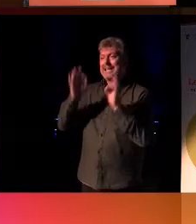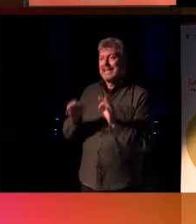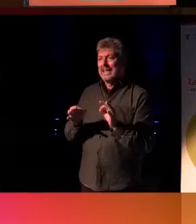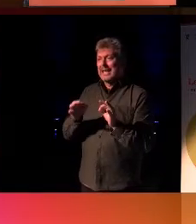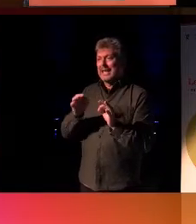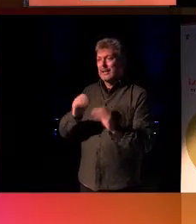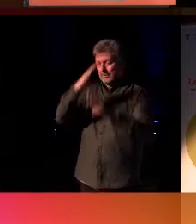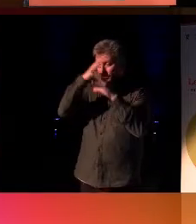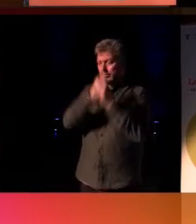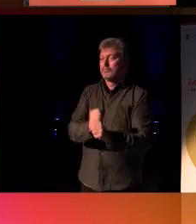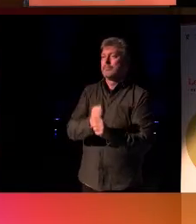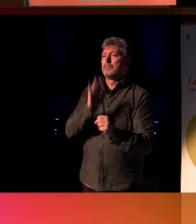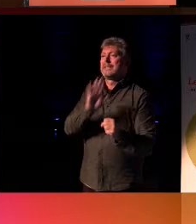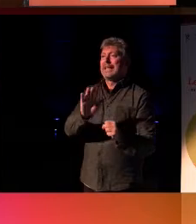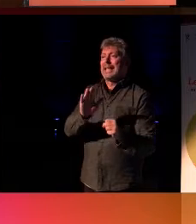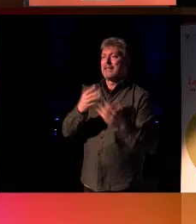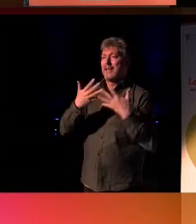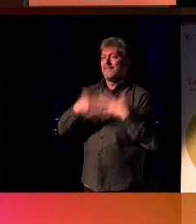din virksomhet.